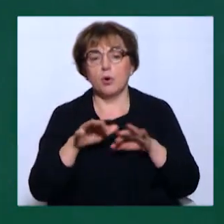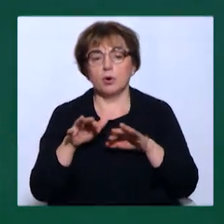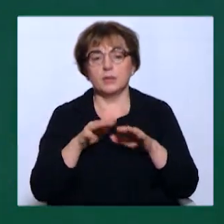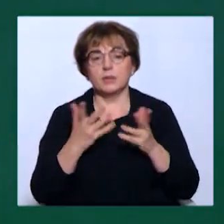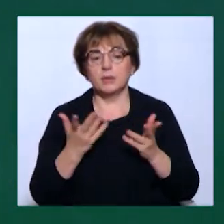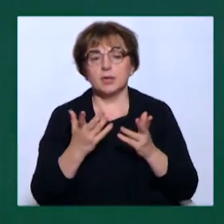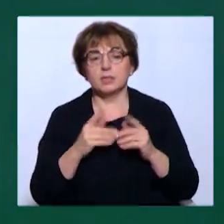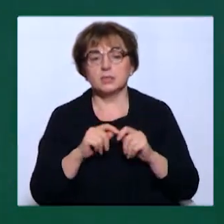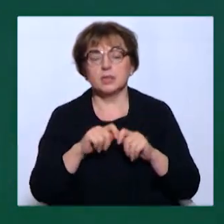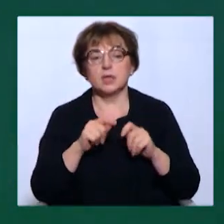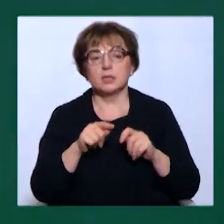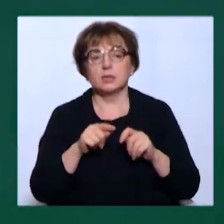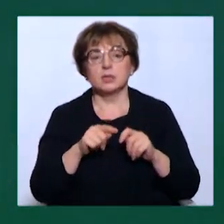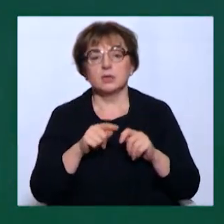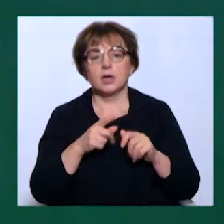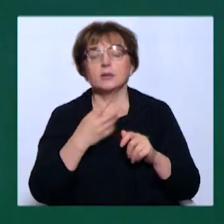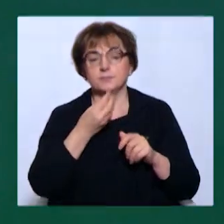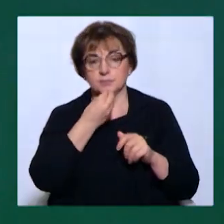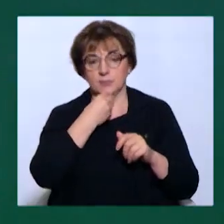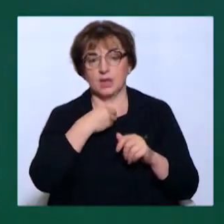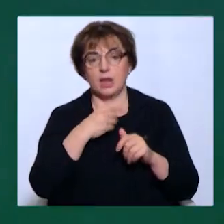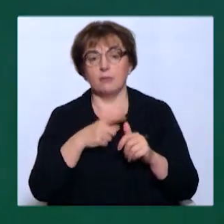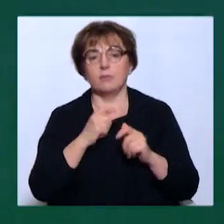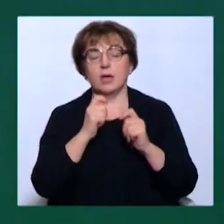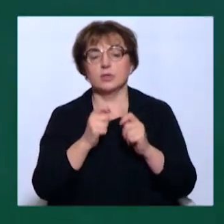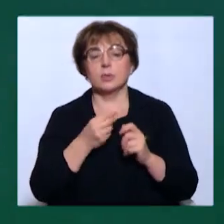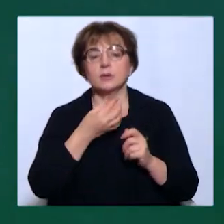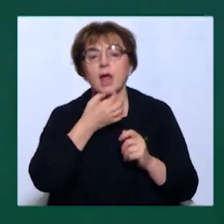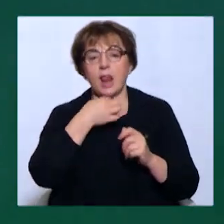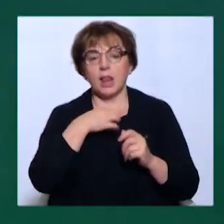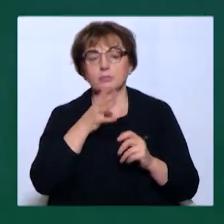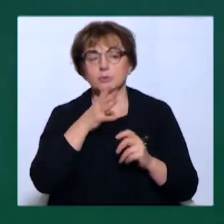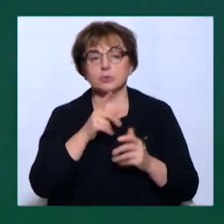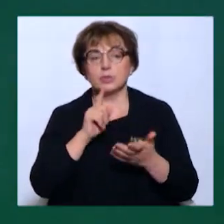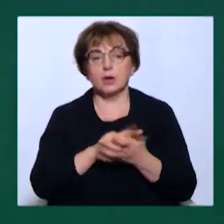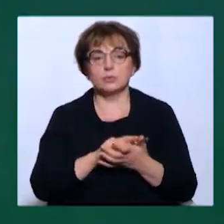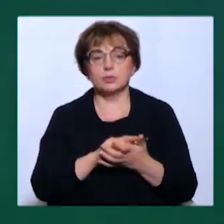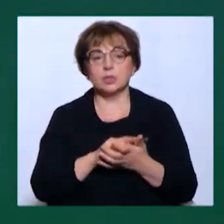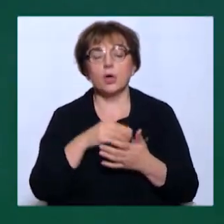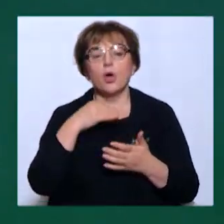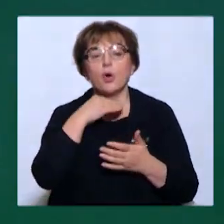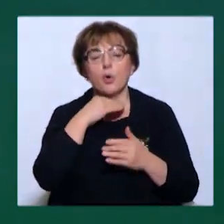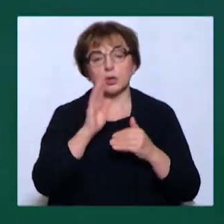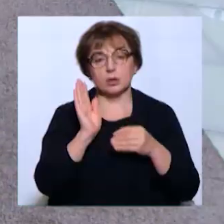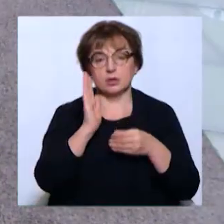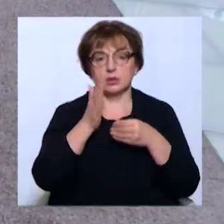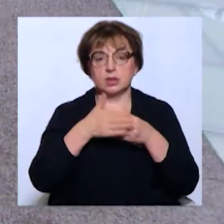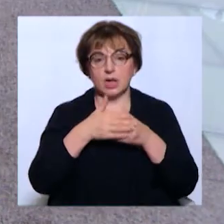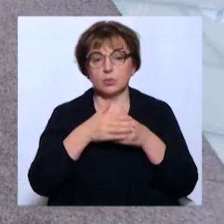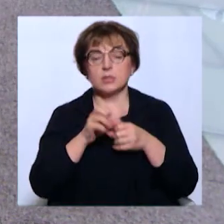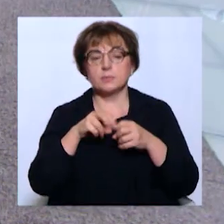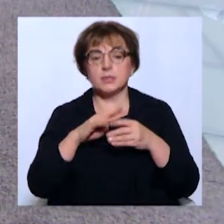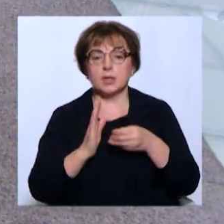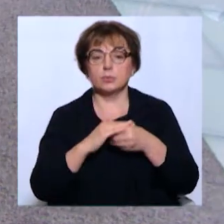რასაც ხორციელდება პროცესი, რასაც კლაპვა ეწოდება. კლაპვის დროს აუცილებელი არის ხორხი დაიხუროს